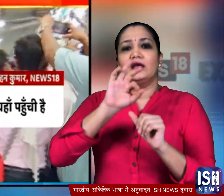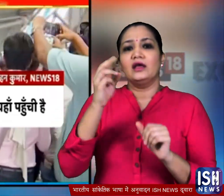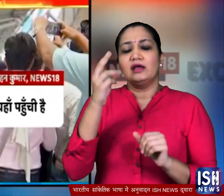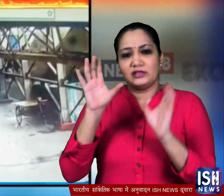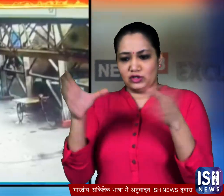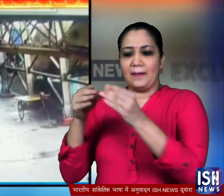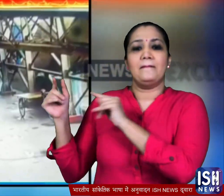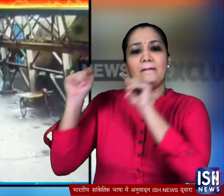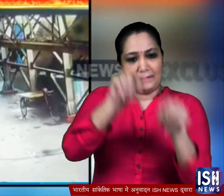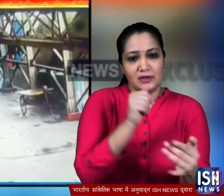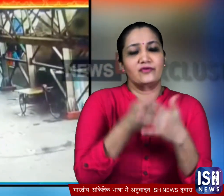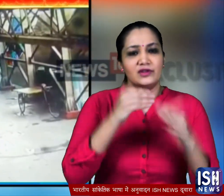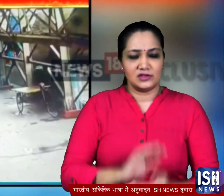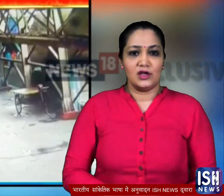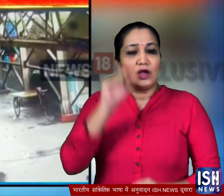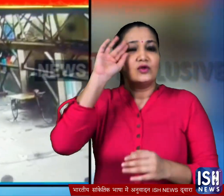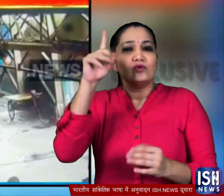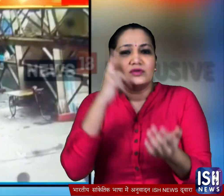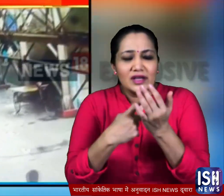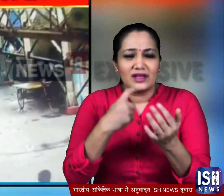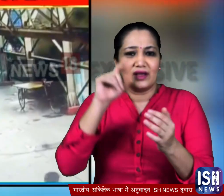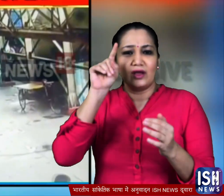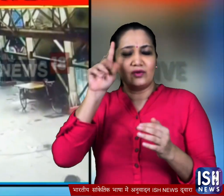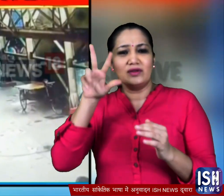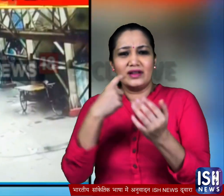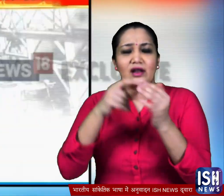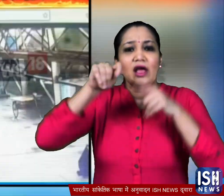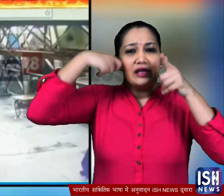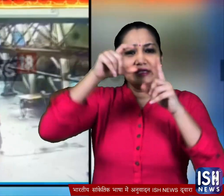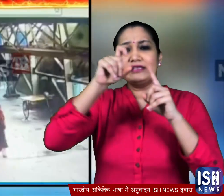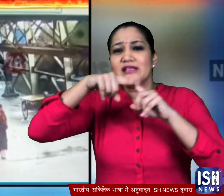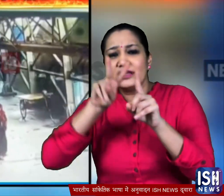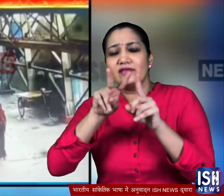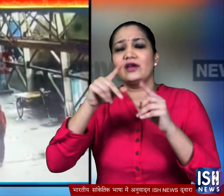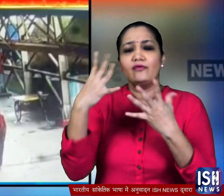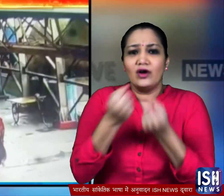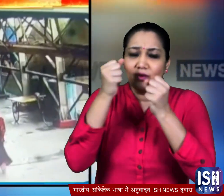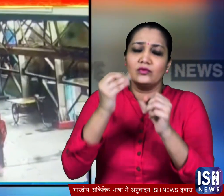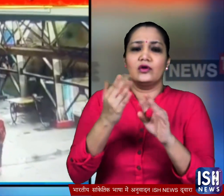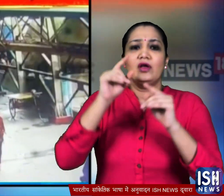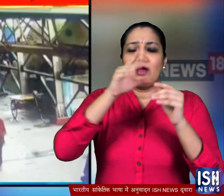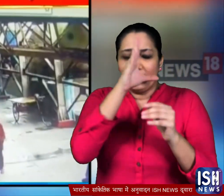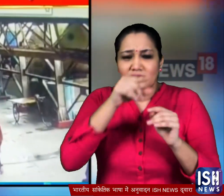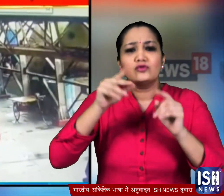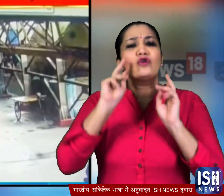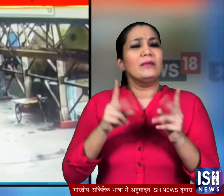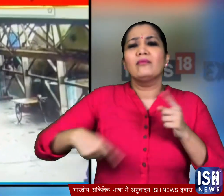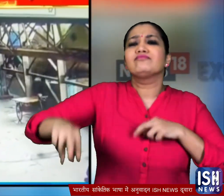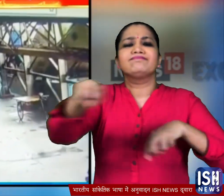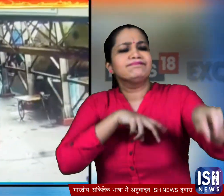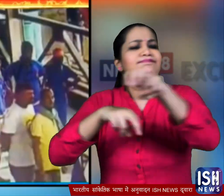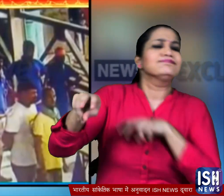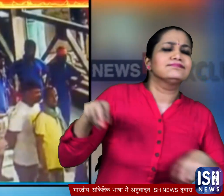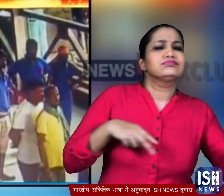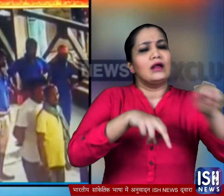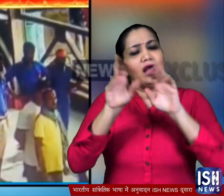यहां पर पहुंची है। इस बीच न्यूज 18 को घटना वाले दिन की सीसीटीवी फुटेज हाथ लगी, जिसमें धमाके से पहले स्टेशन पर आम दिनों की तरह चहलकदमी